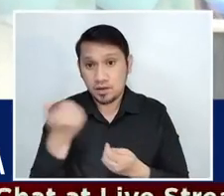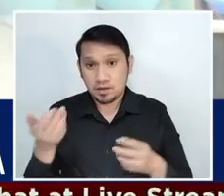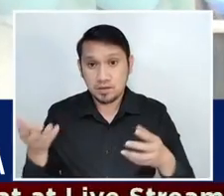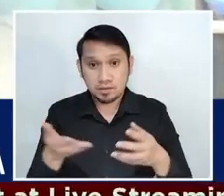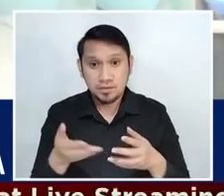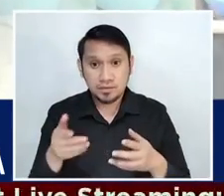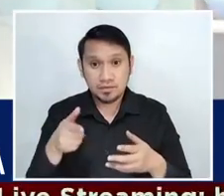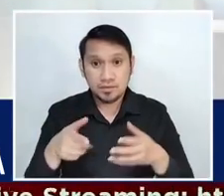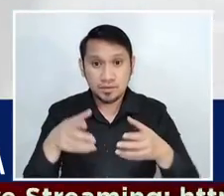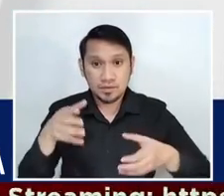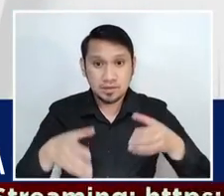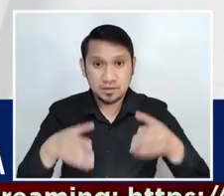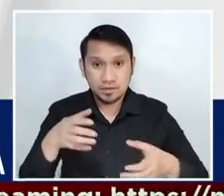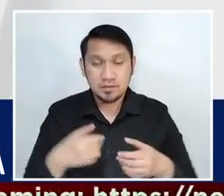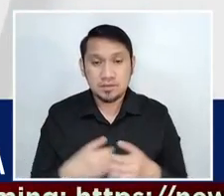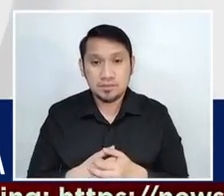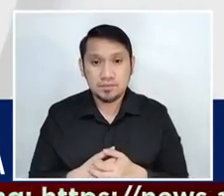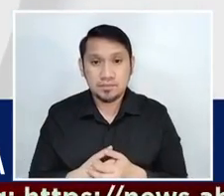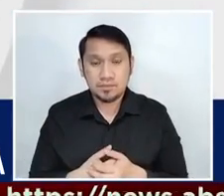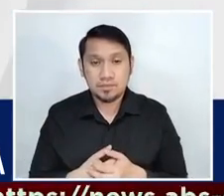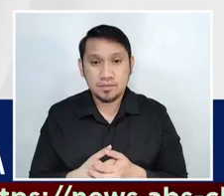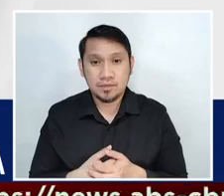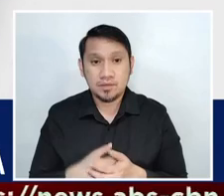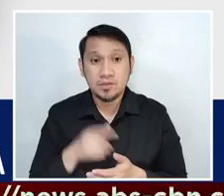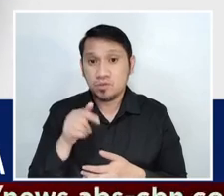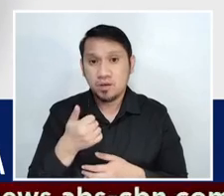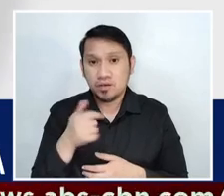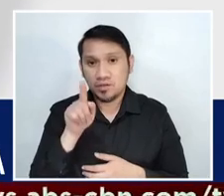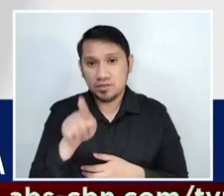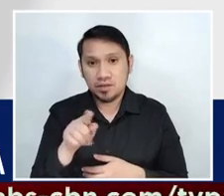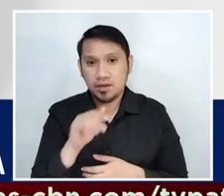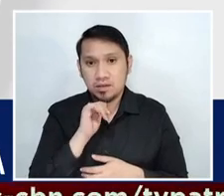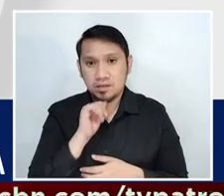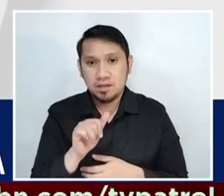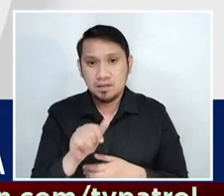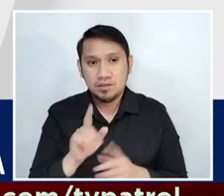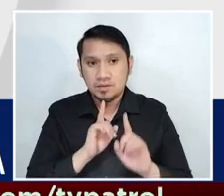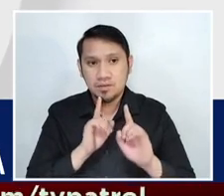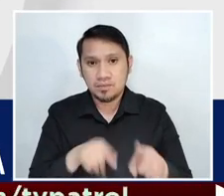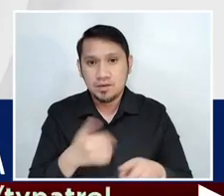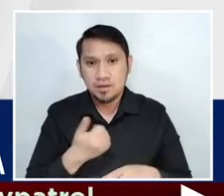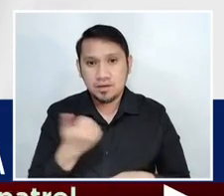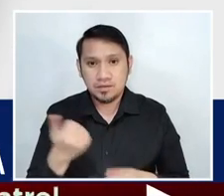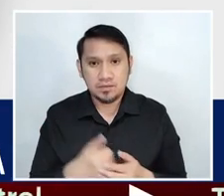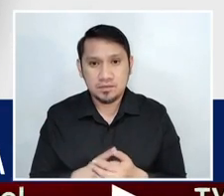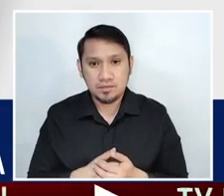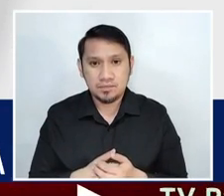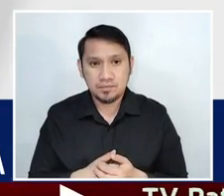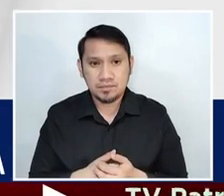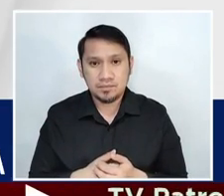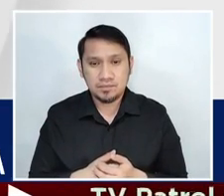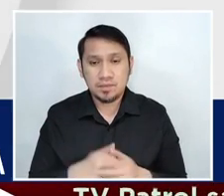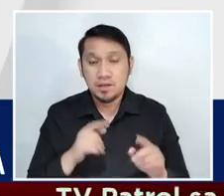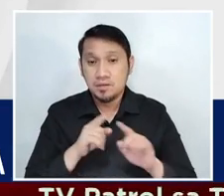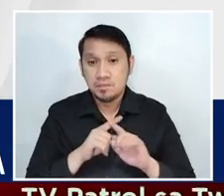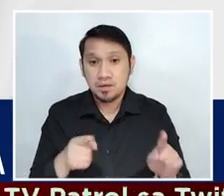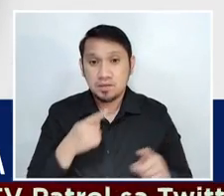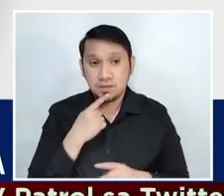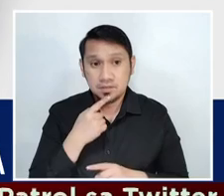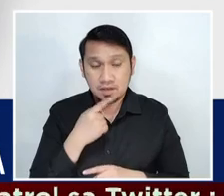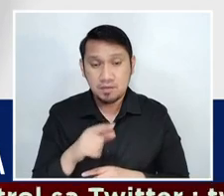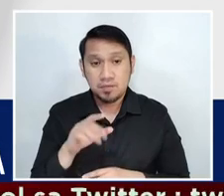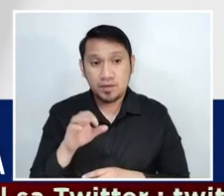media influencers. Nag-deactivate na ang isa, hindi naman tumutugon pa ang iba. Pero tiniyak ng Anti-Cybercrime